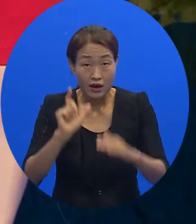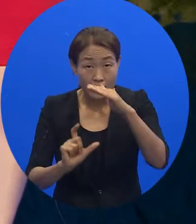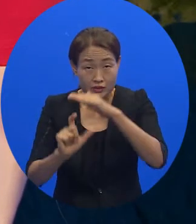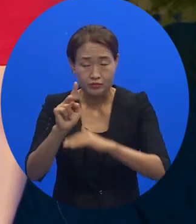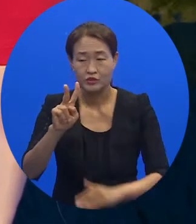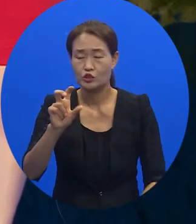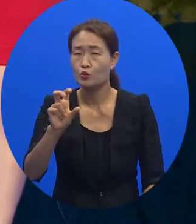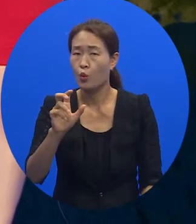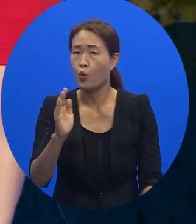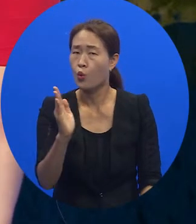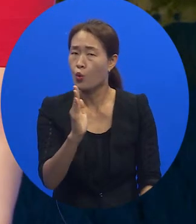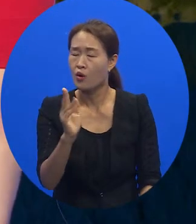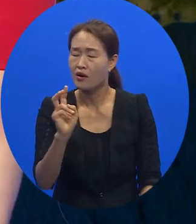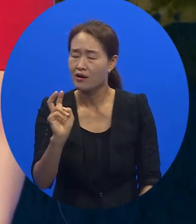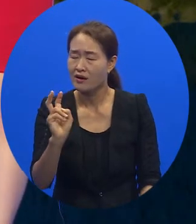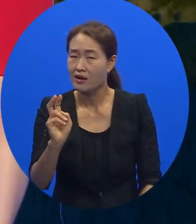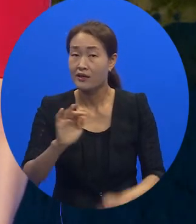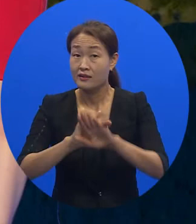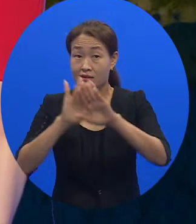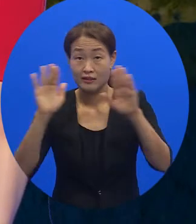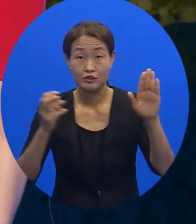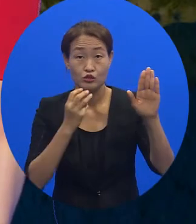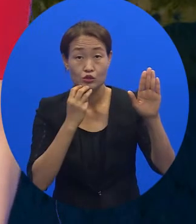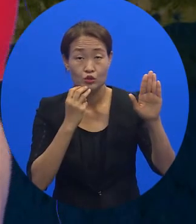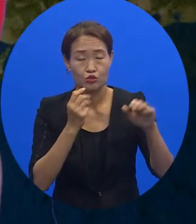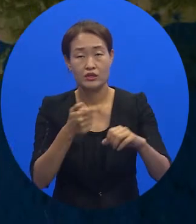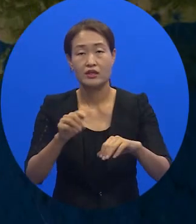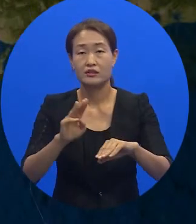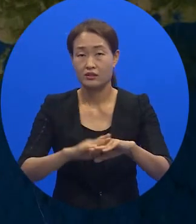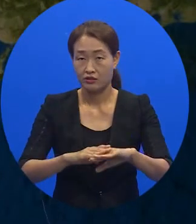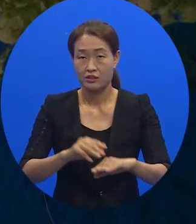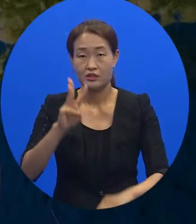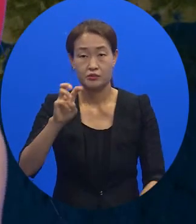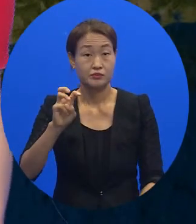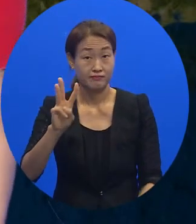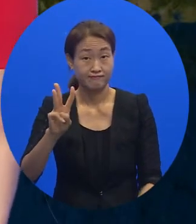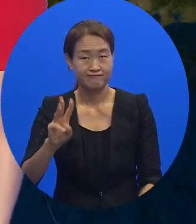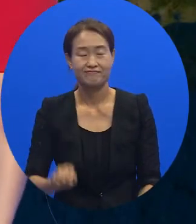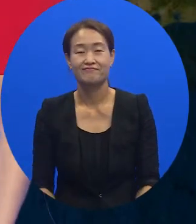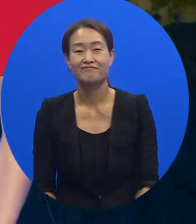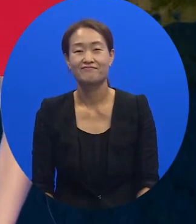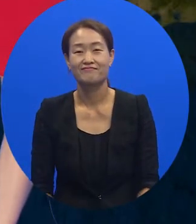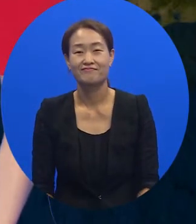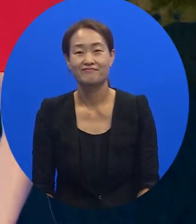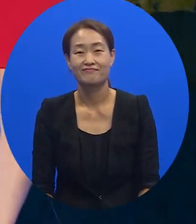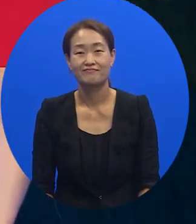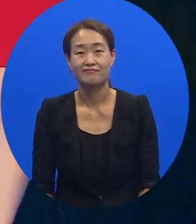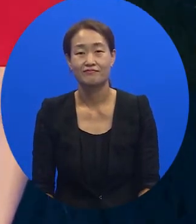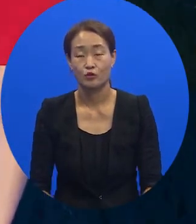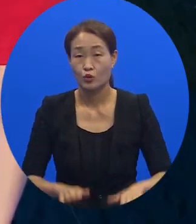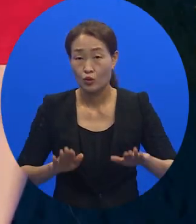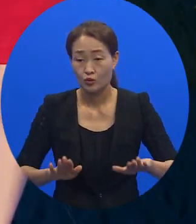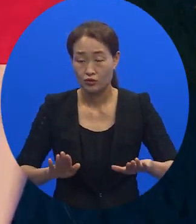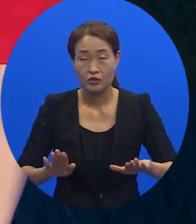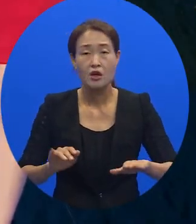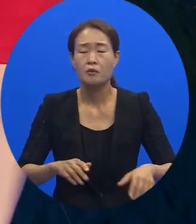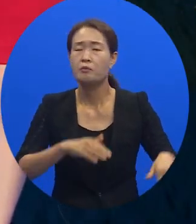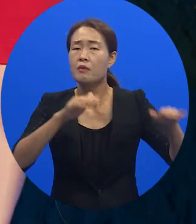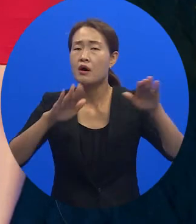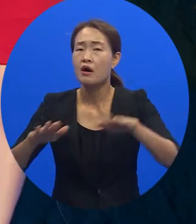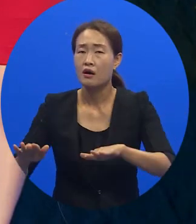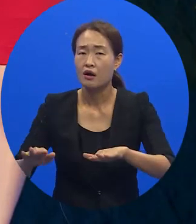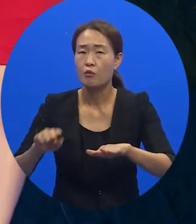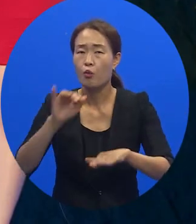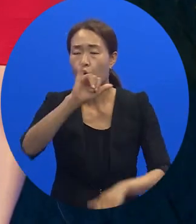기온도 25도 안팎이 예상되고, 낮 기온은 서울과 대전 33도가 예상됩니다. 오늘 바다의 물결은